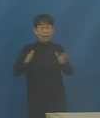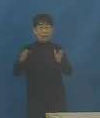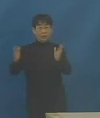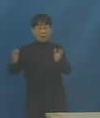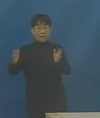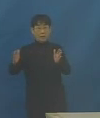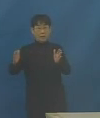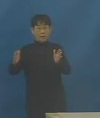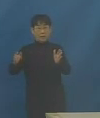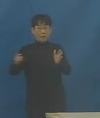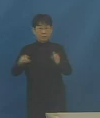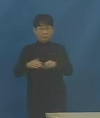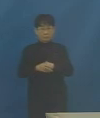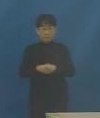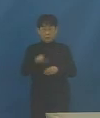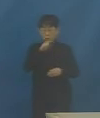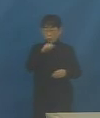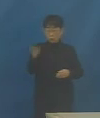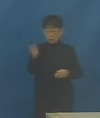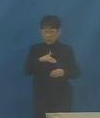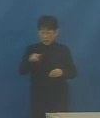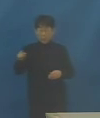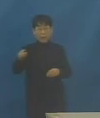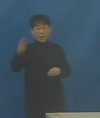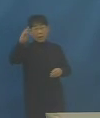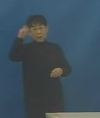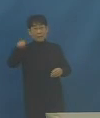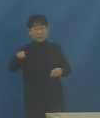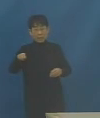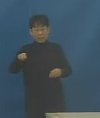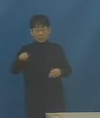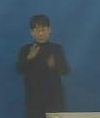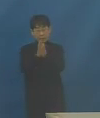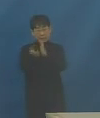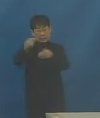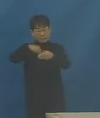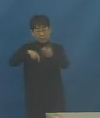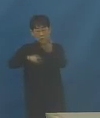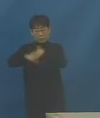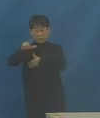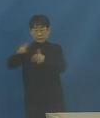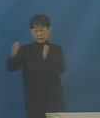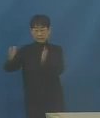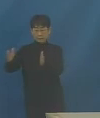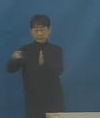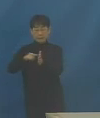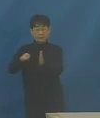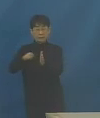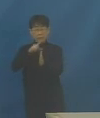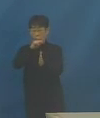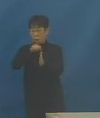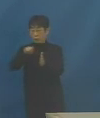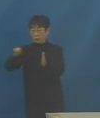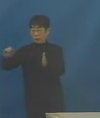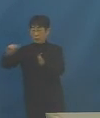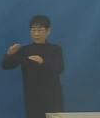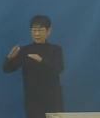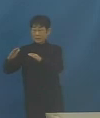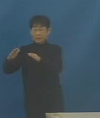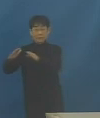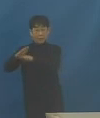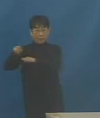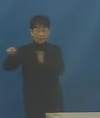方面のところですねそのあの県内の東側の三本線部分とそれからあと